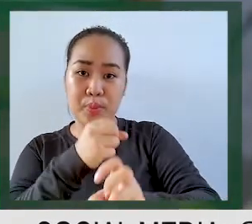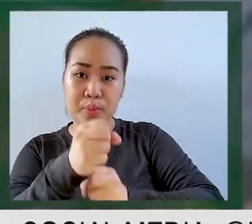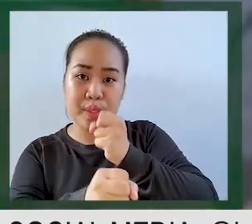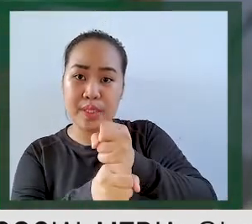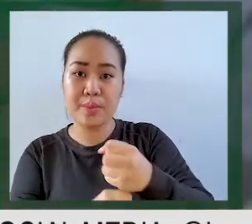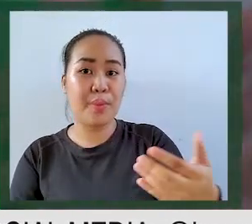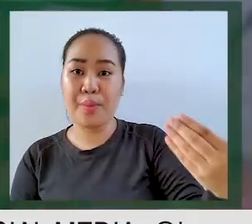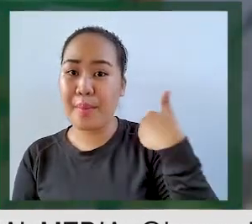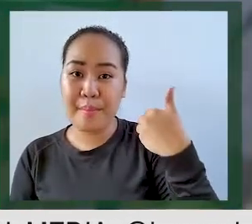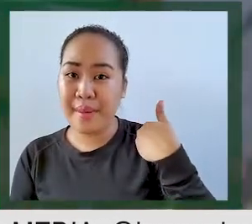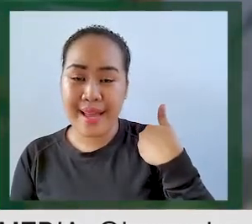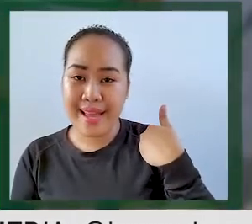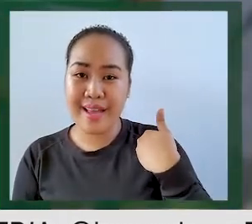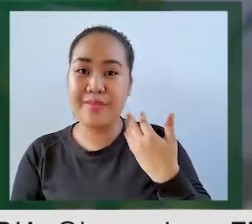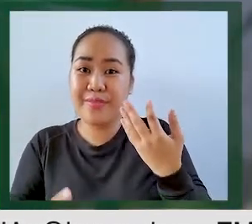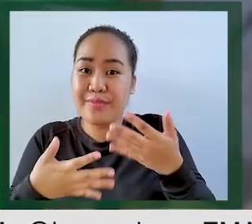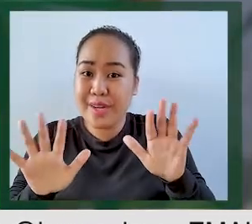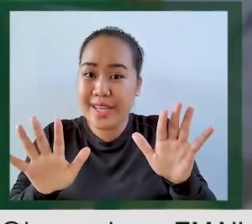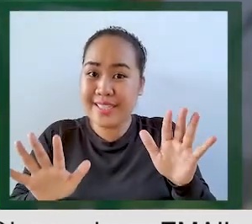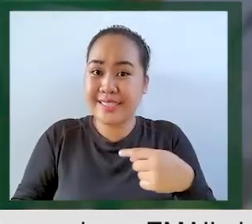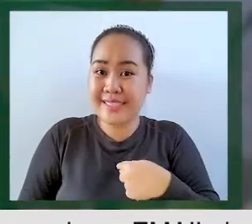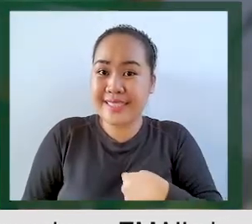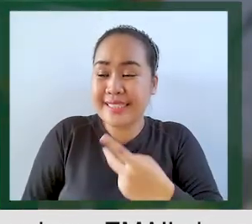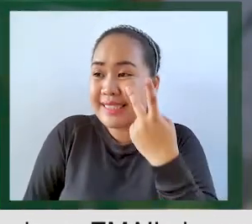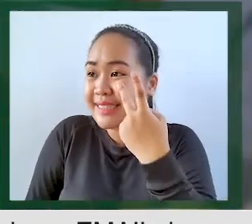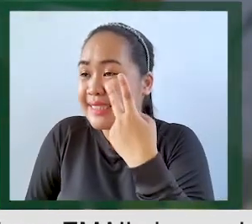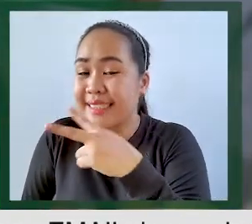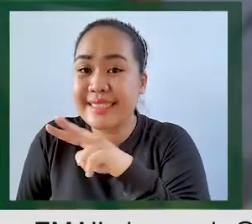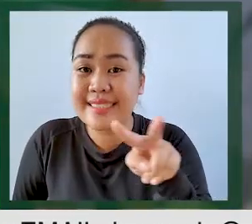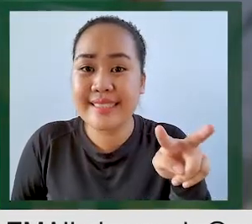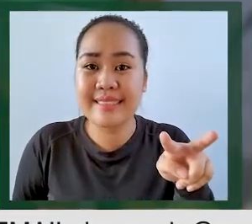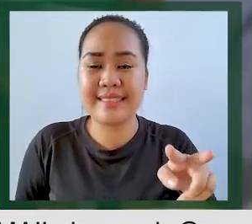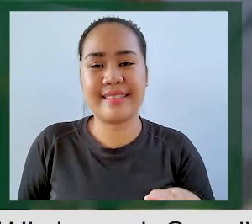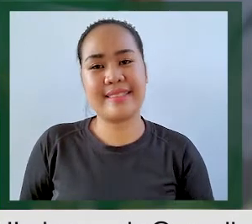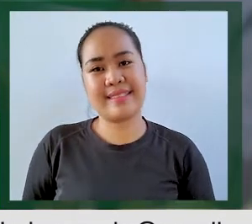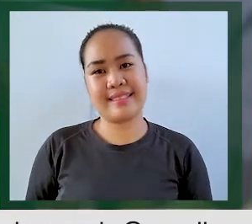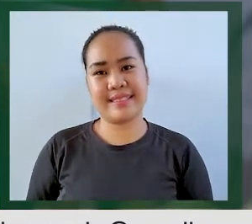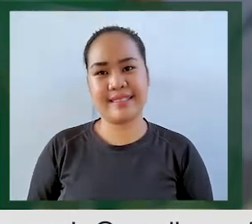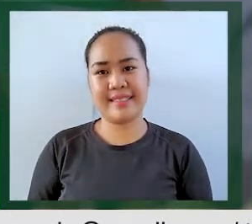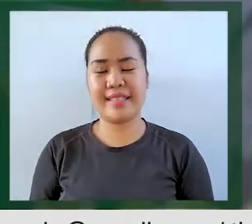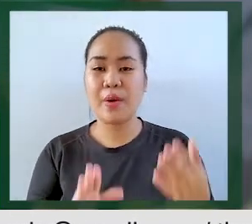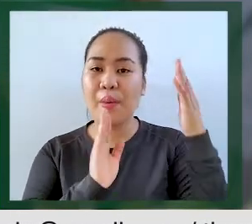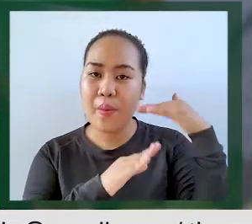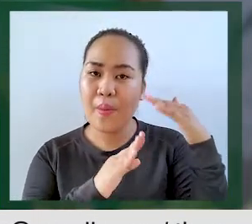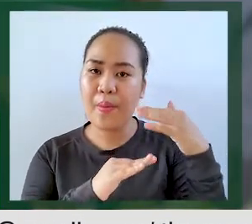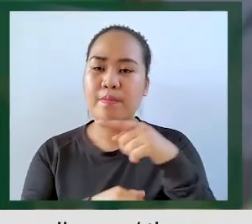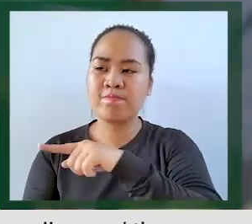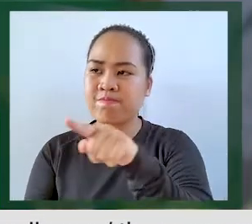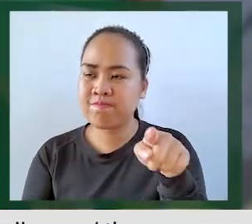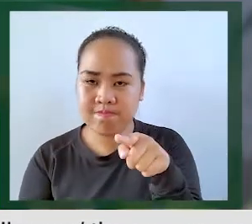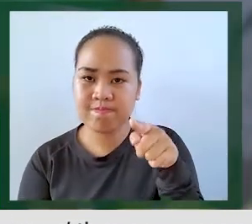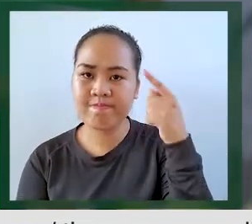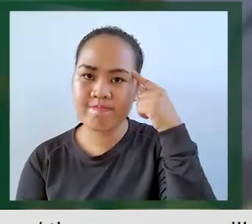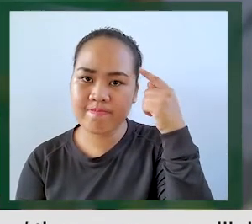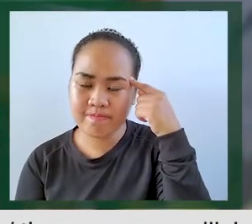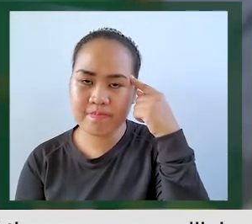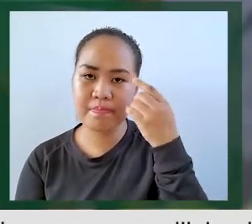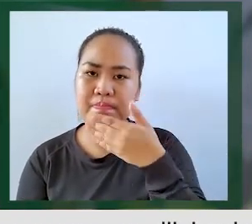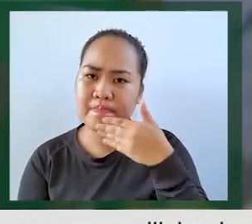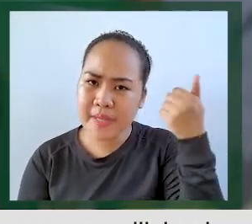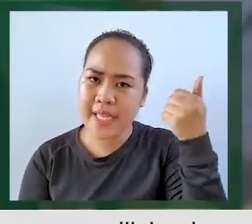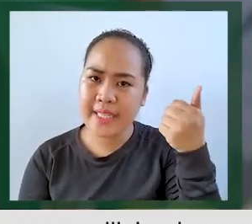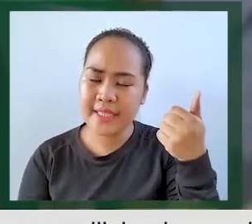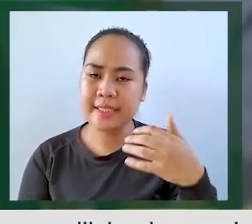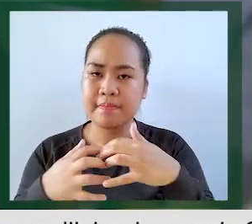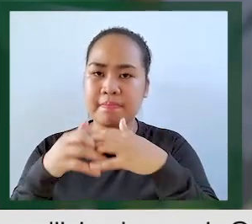barangay captains diyan, eh, sa bawat building pa, no, para ma-monitor itong mga tenants natin.